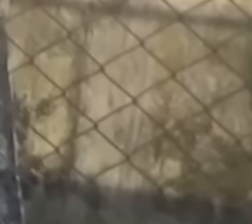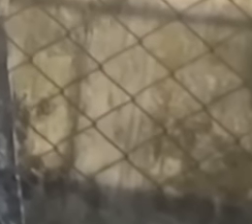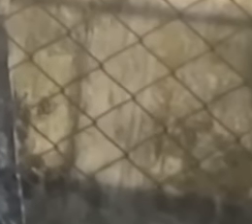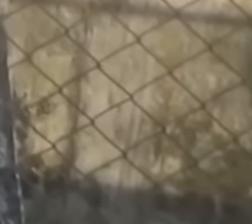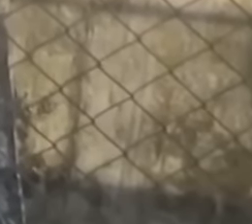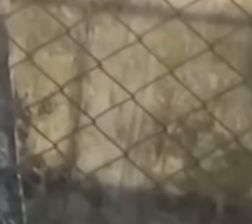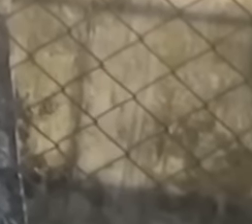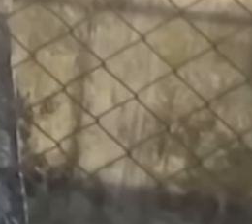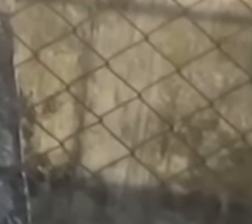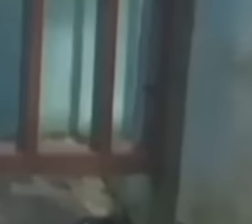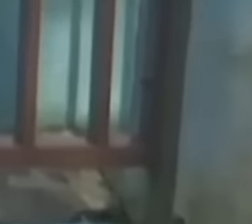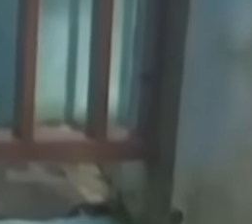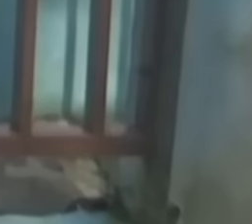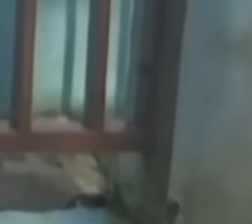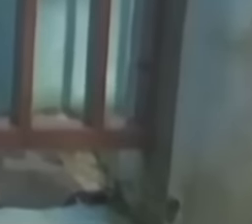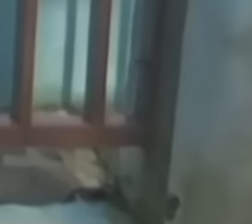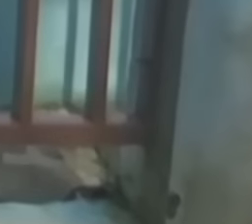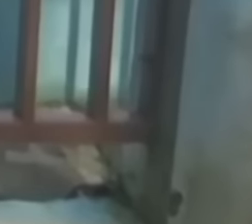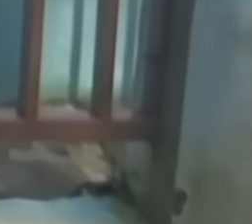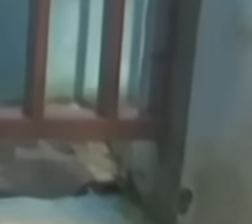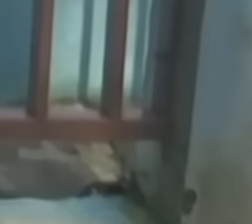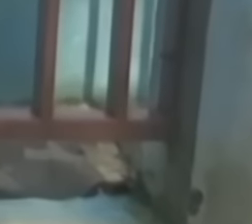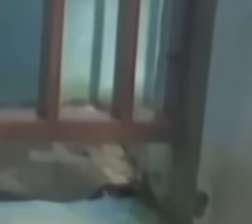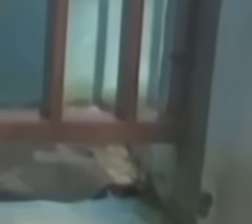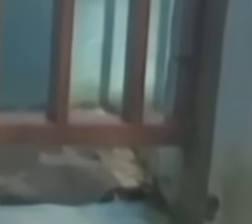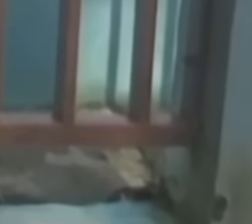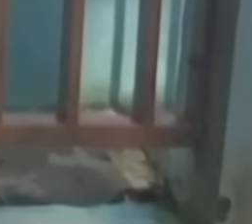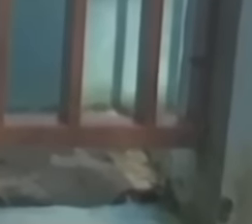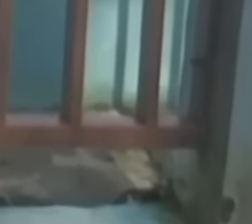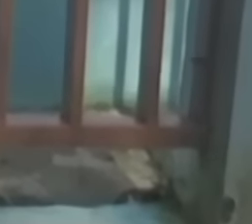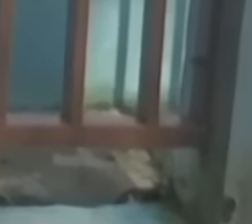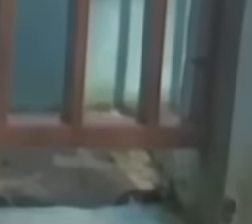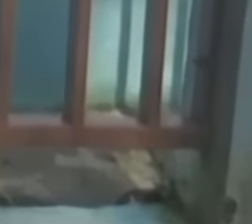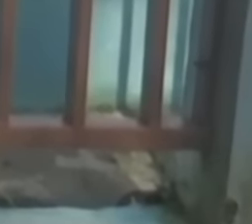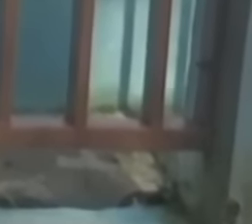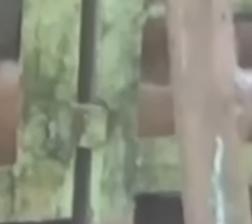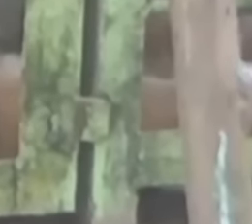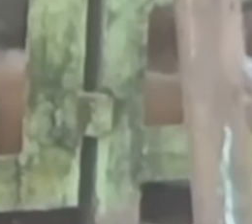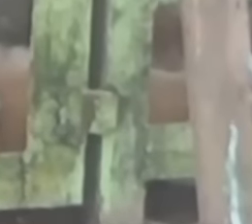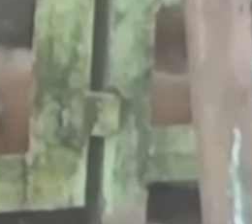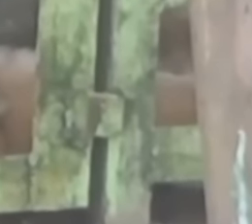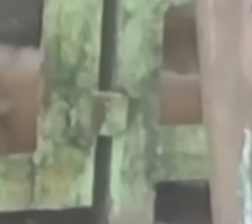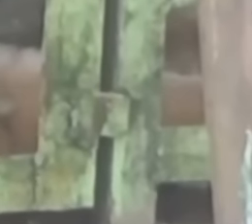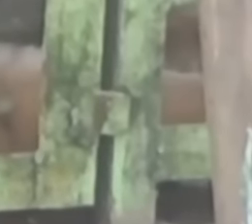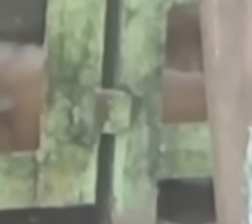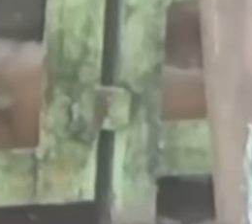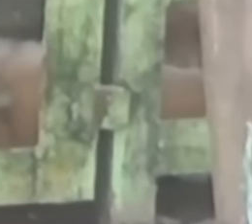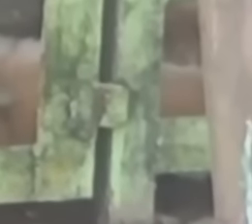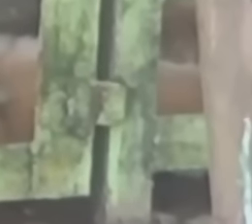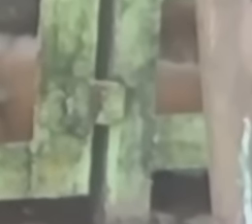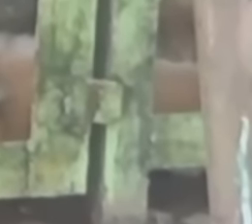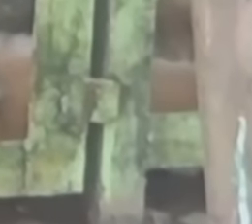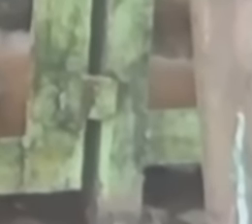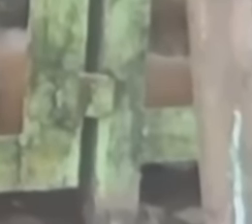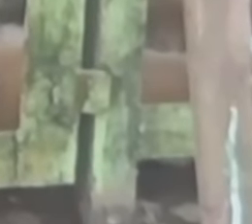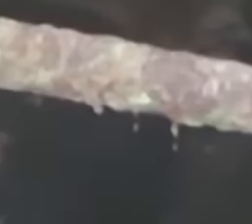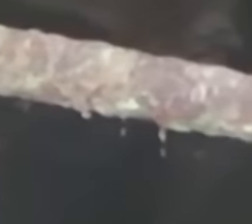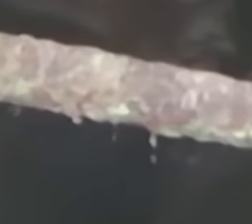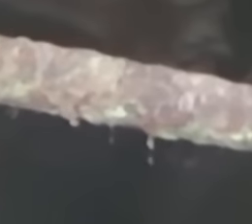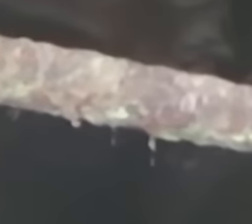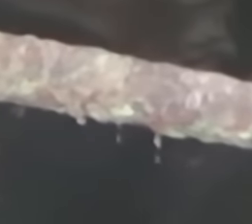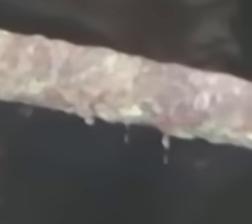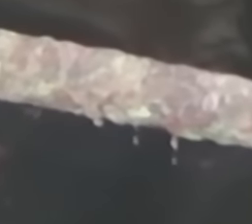Penutupan ini merupakan rekomendasi atas pertemuan dengan Perhimpunan Kebun Binatang Se-Indonesia. Penutupan dilakukan bukan karena